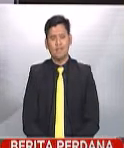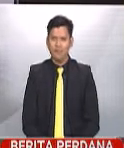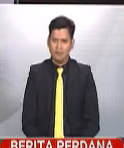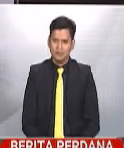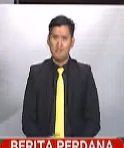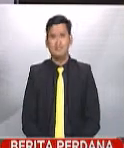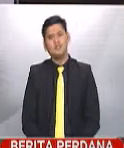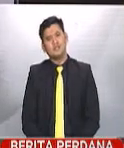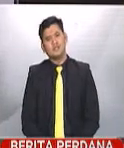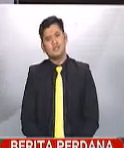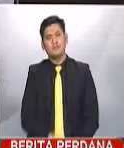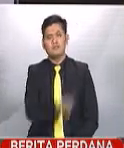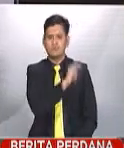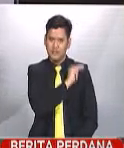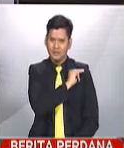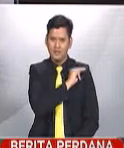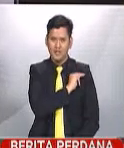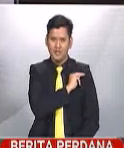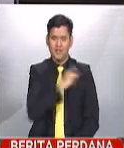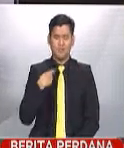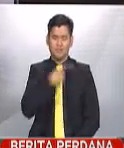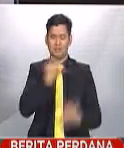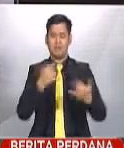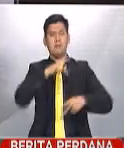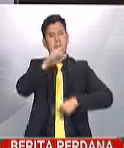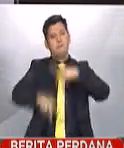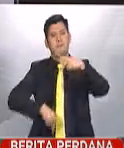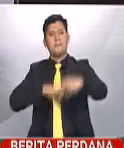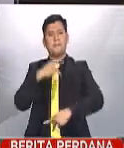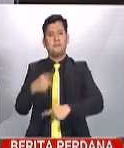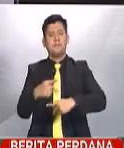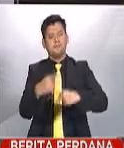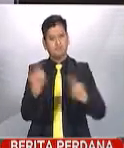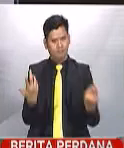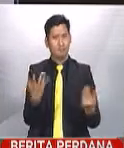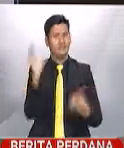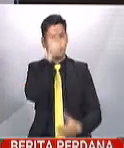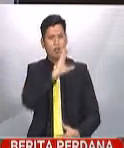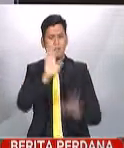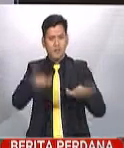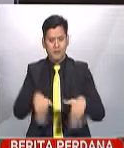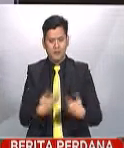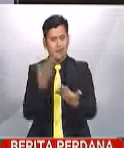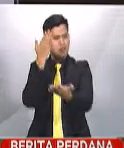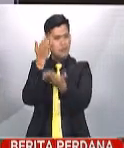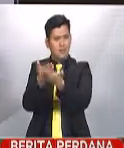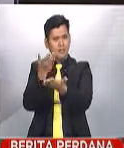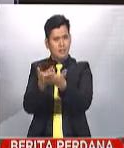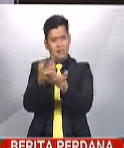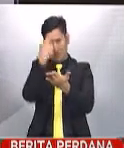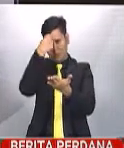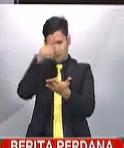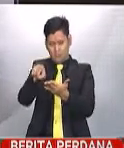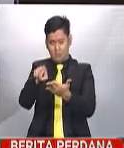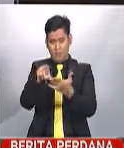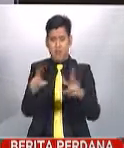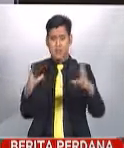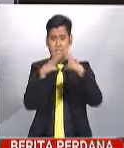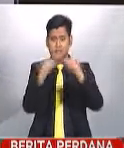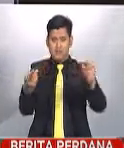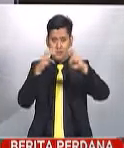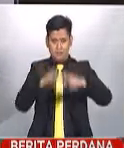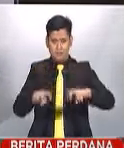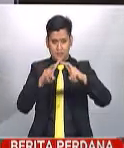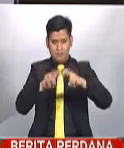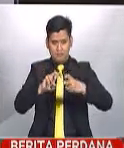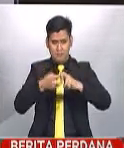My ministry, we are in the process of getting opinions as to a different opinion as to how it is we can deal with this. This is not a problem